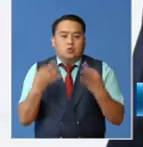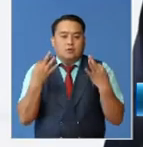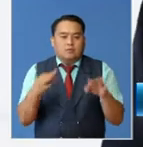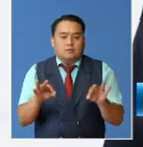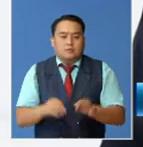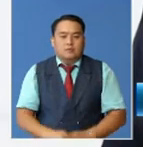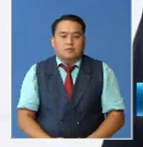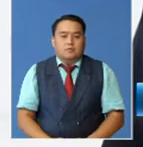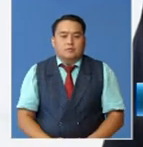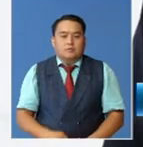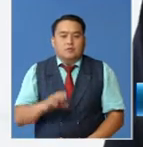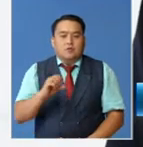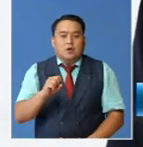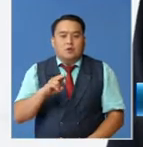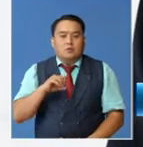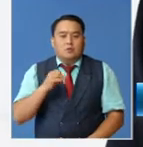босатылсын. Сауытбайға